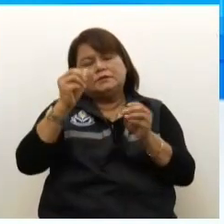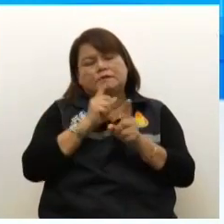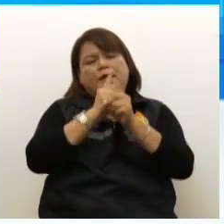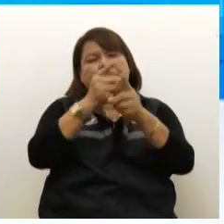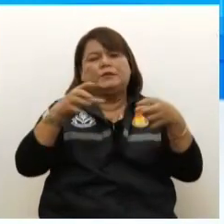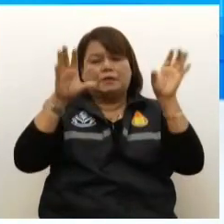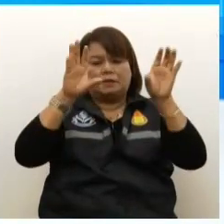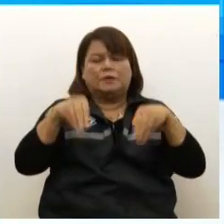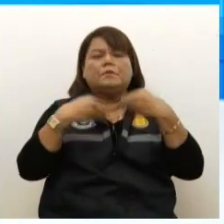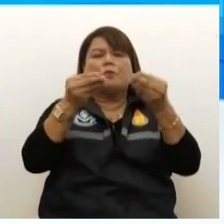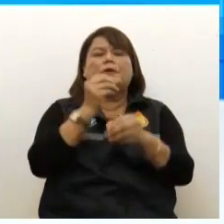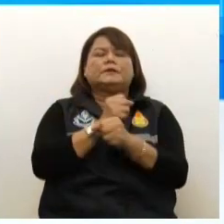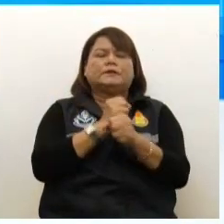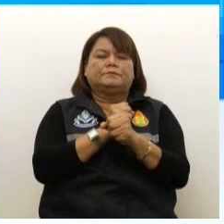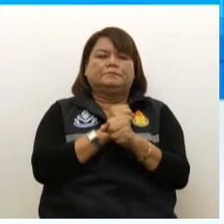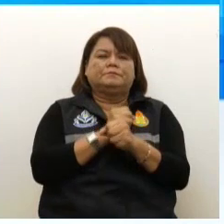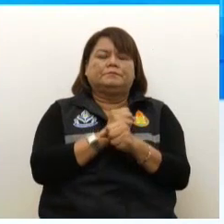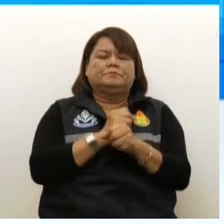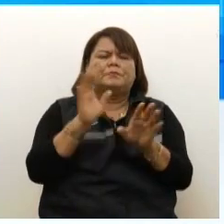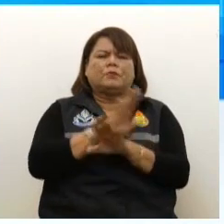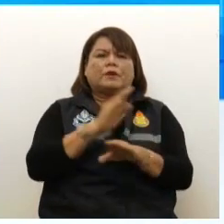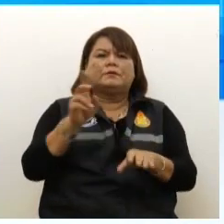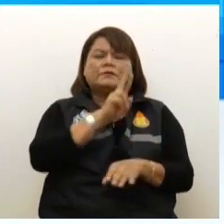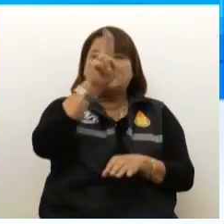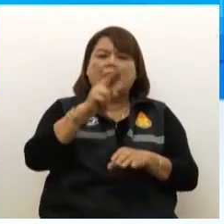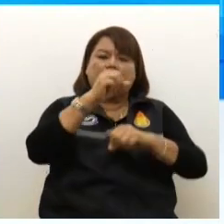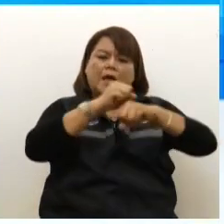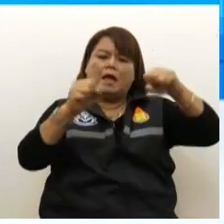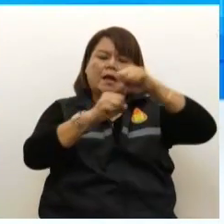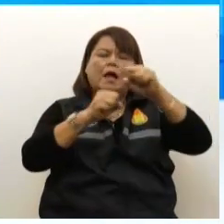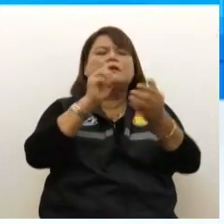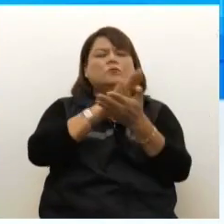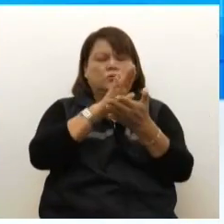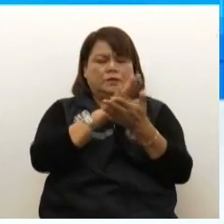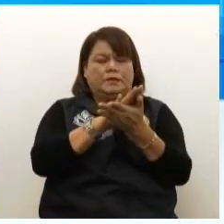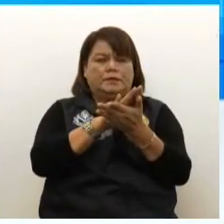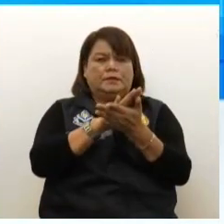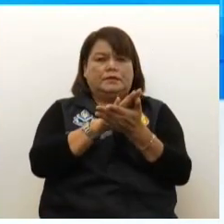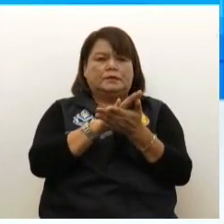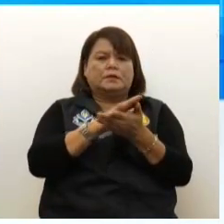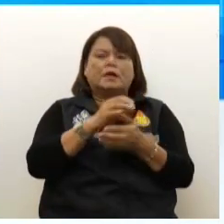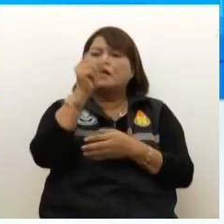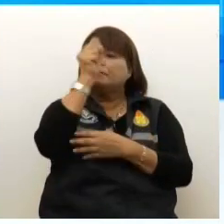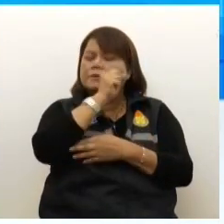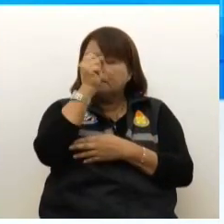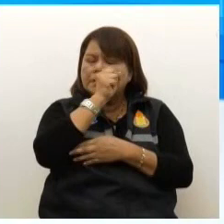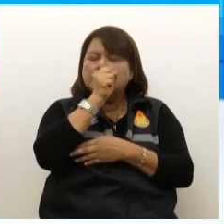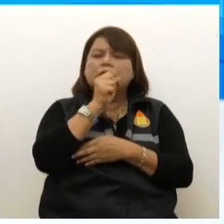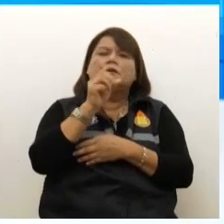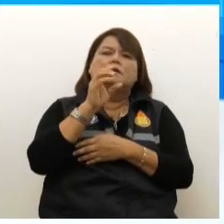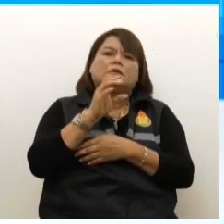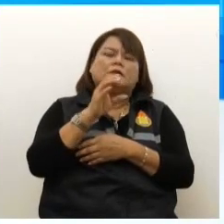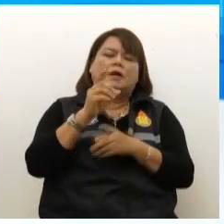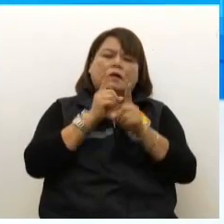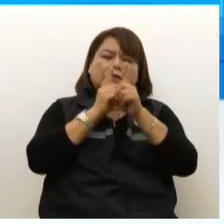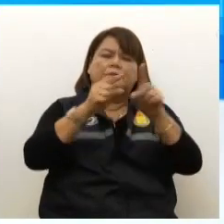ทำโดยเฉพาะไม่ว่าจะเป็นเรื่องการใช้อาคารสถานที่ในการปราศัยหาเสียงรวมไปถึงการติดป้